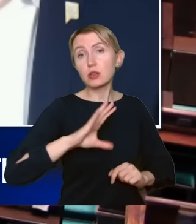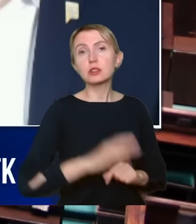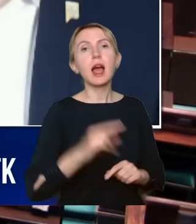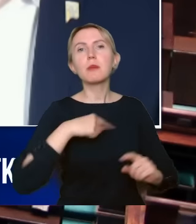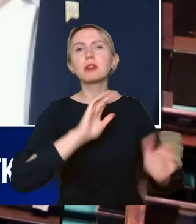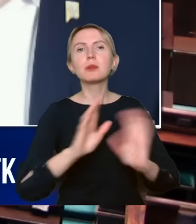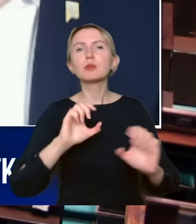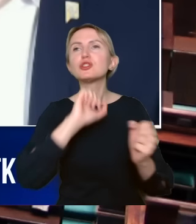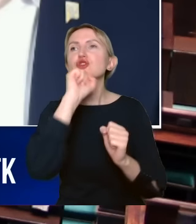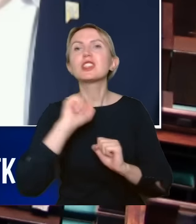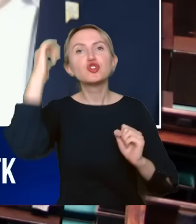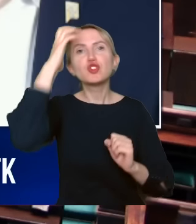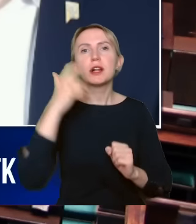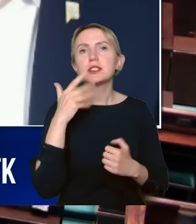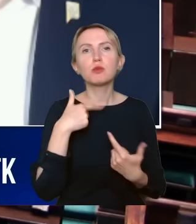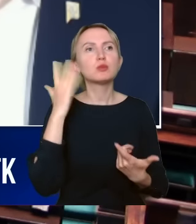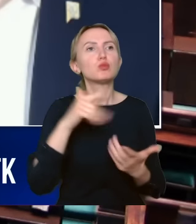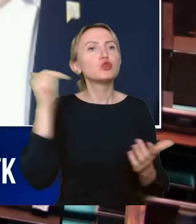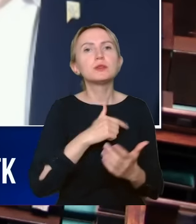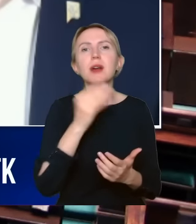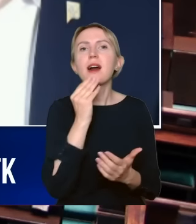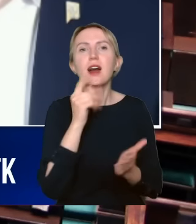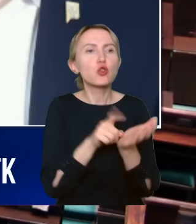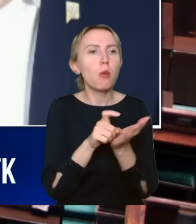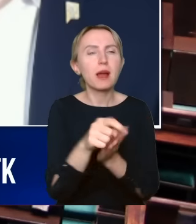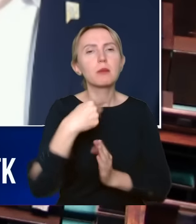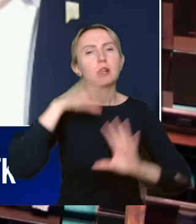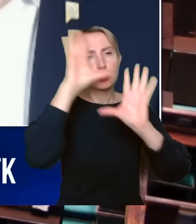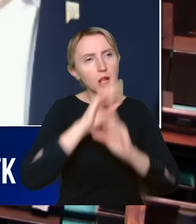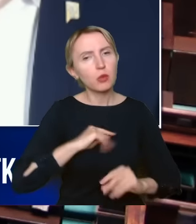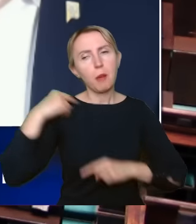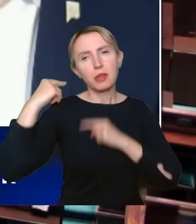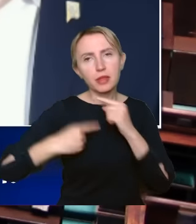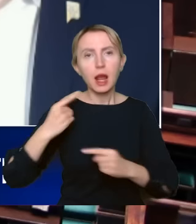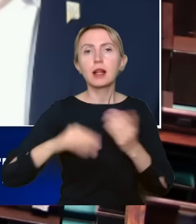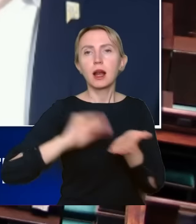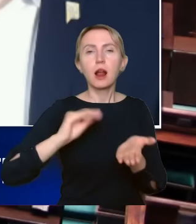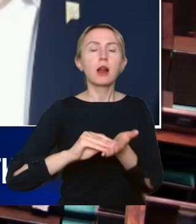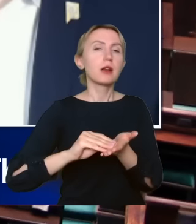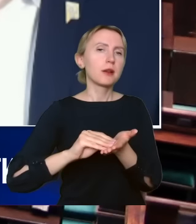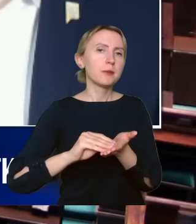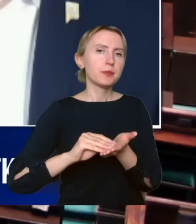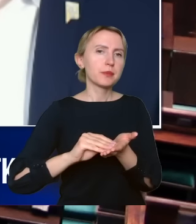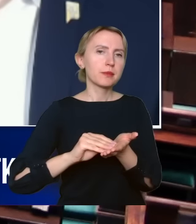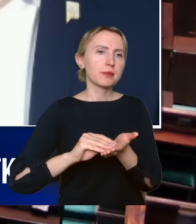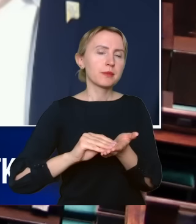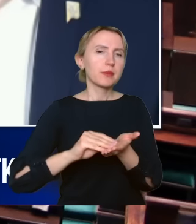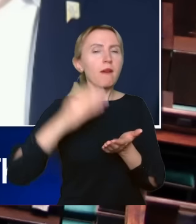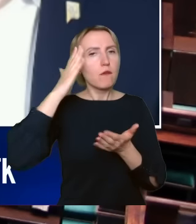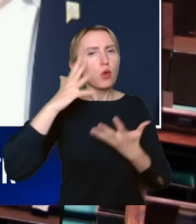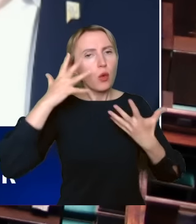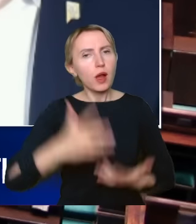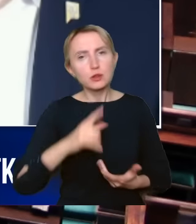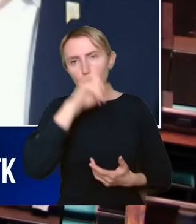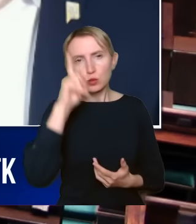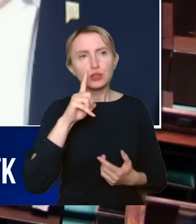szaleniec nie mówił nam, że mamy jeść robaki. Szanujemy naszą tradycję, szanujemy wolną wolę ludzi, którzy chcą decydować, co mają